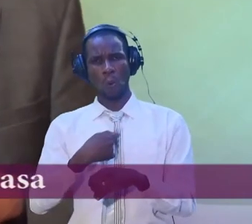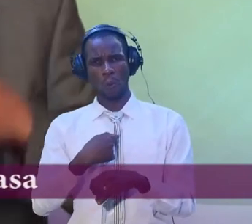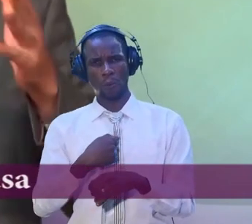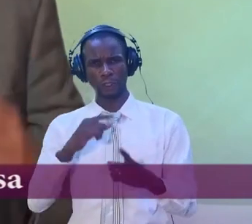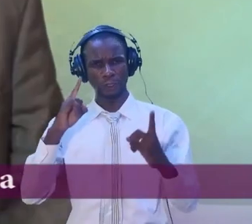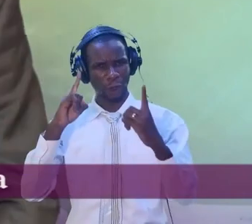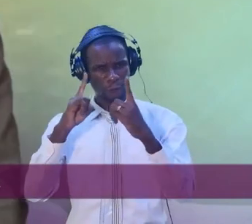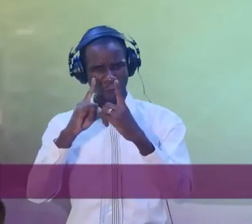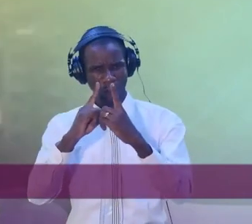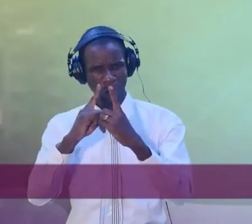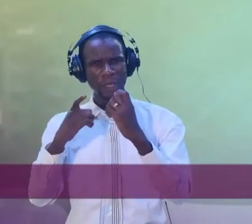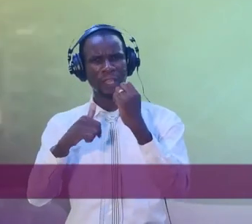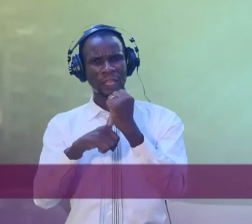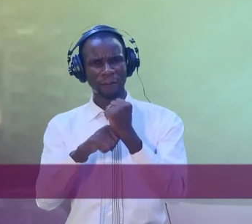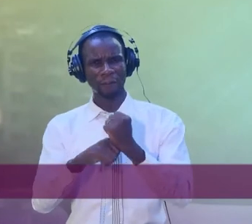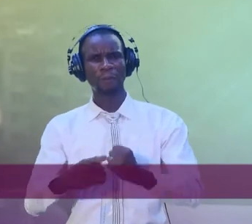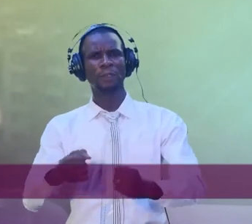Lakini siku moja